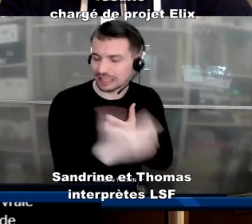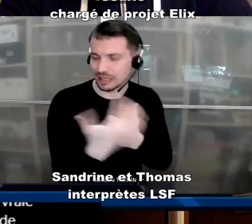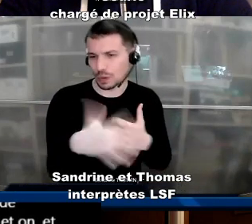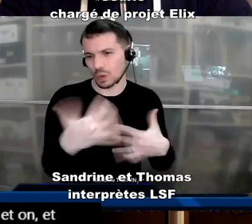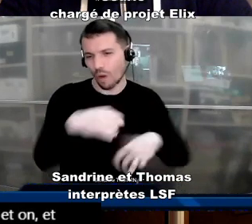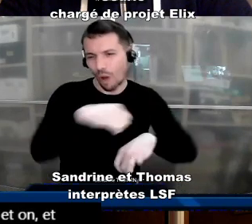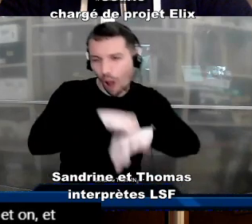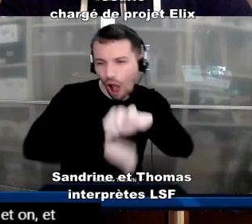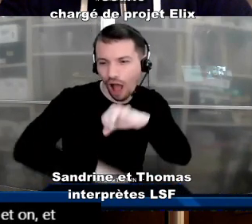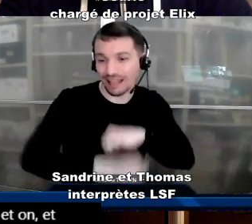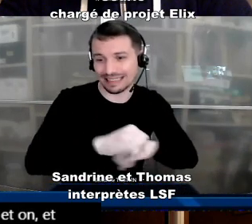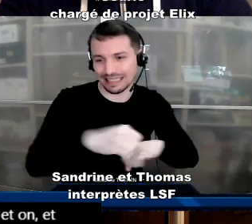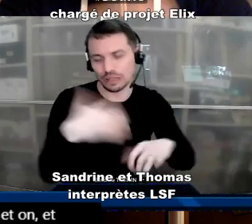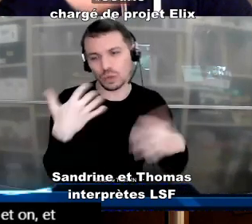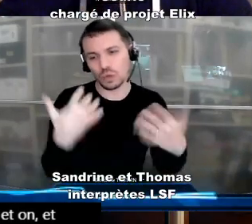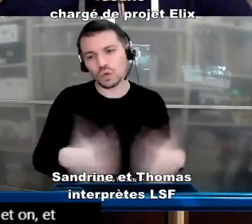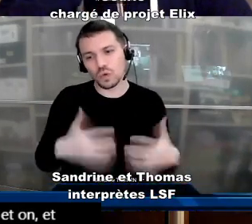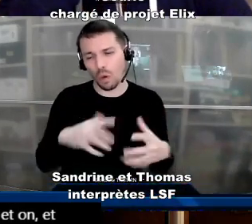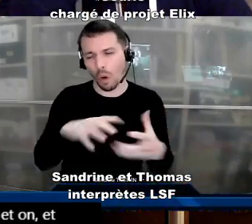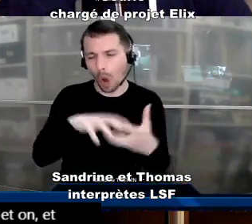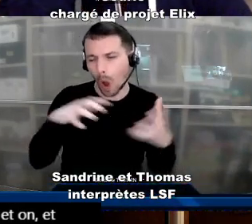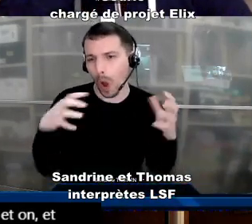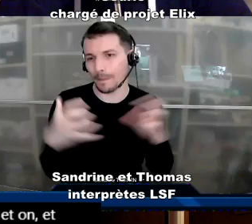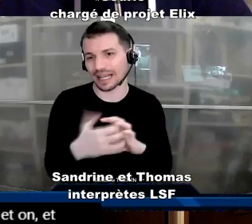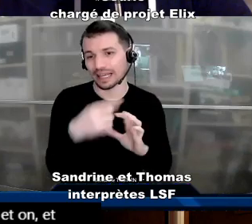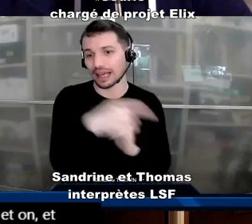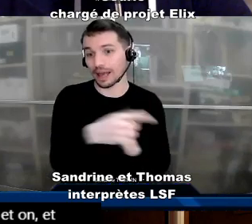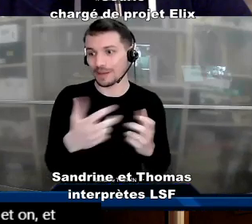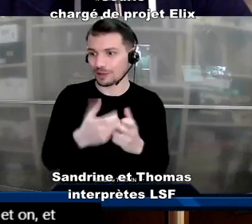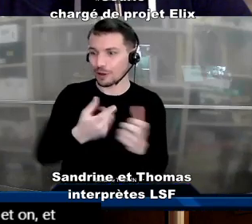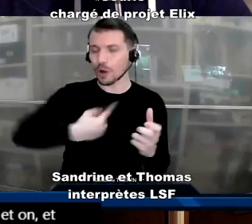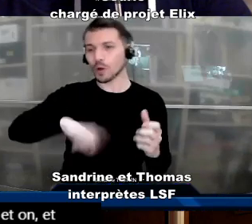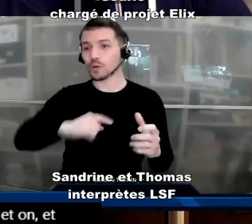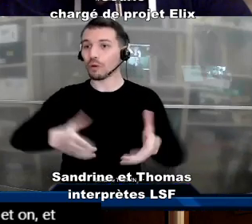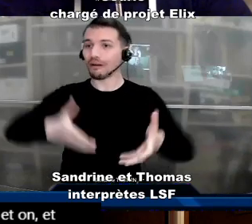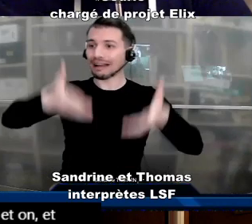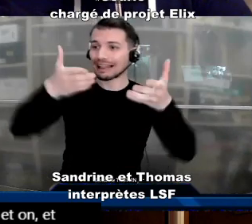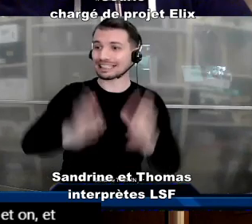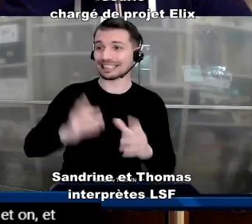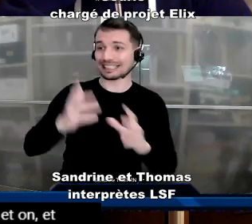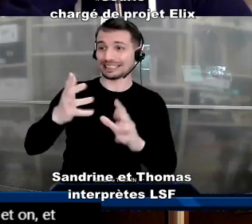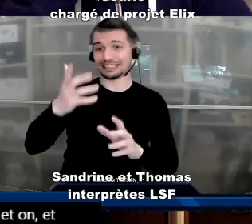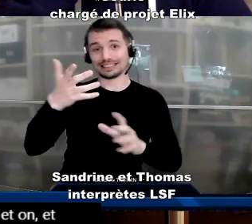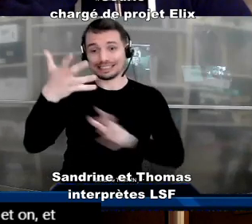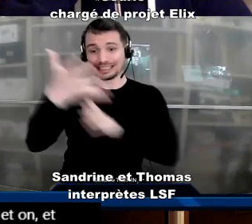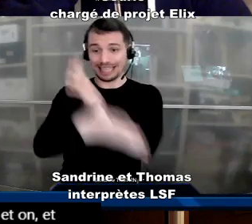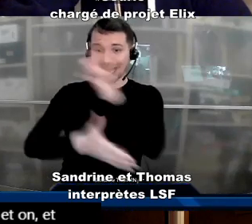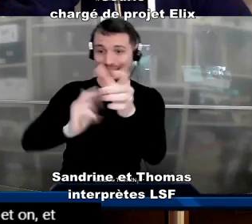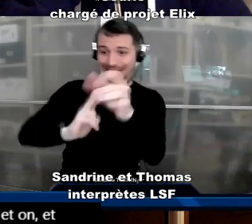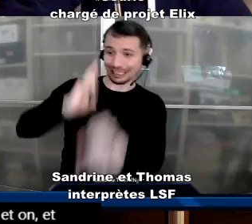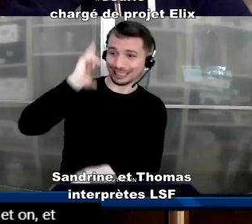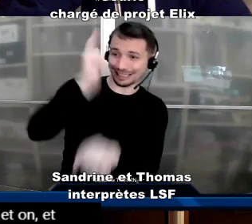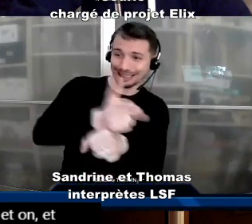en fait, c'est complexe entre le moment où on décide de tourner des signes et de mettre une vidéo.